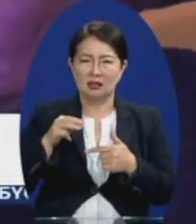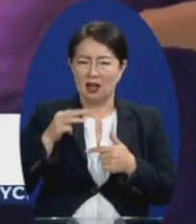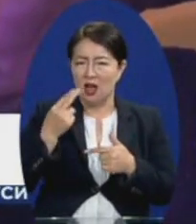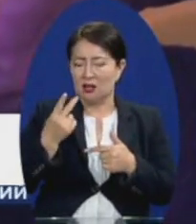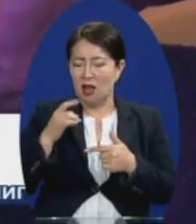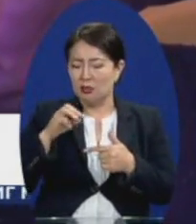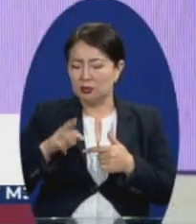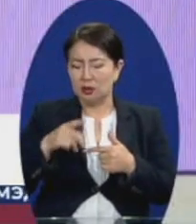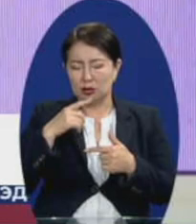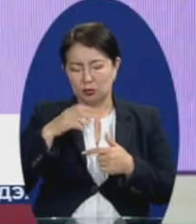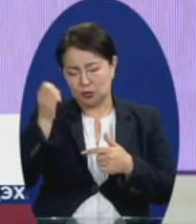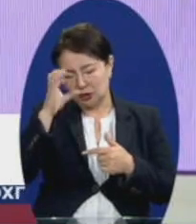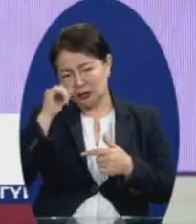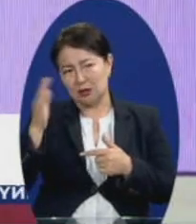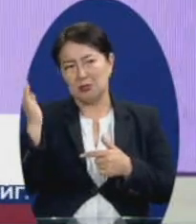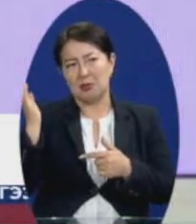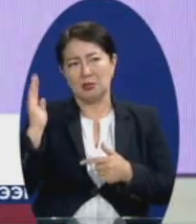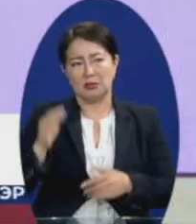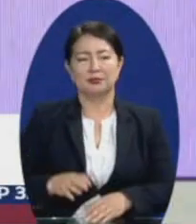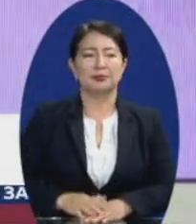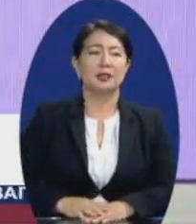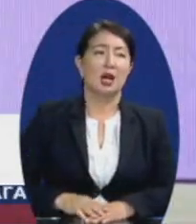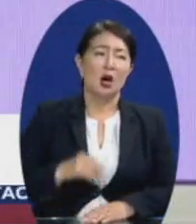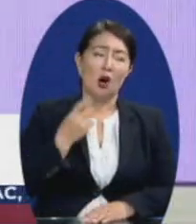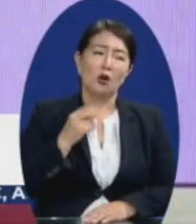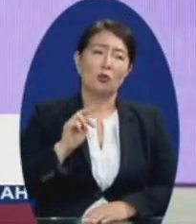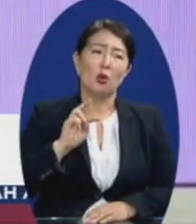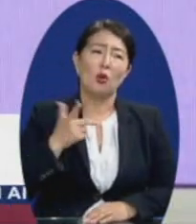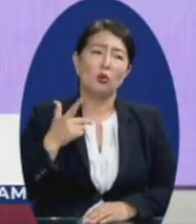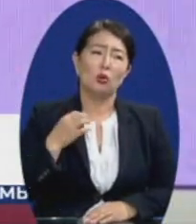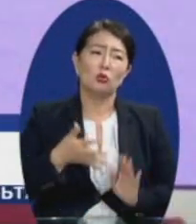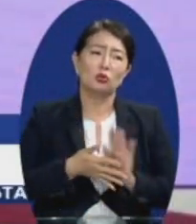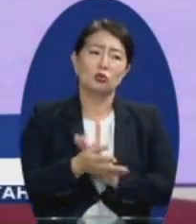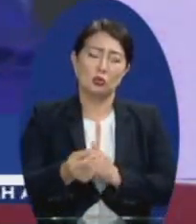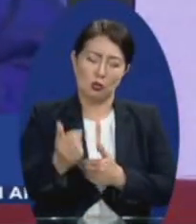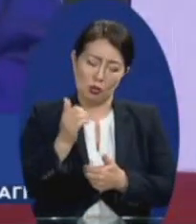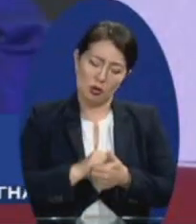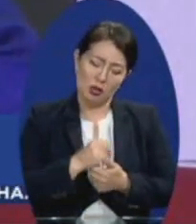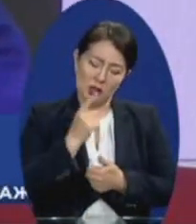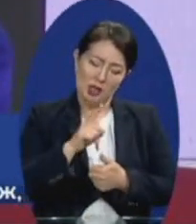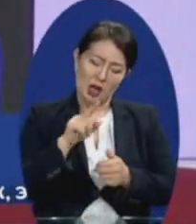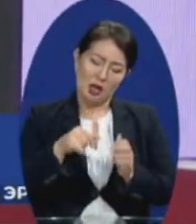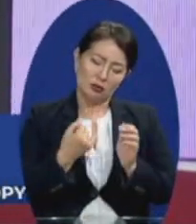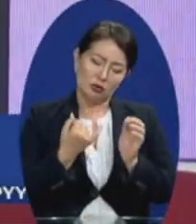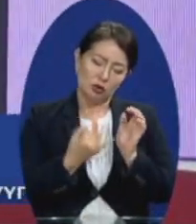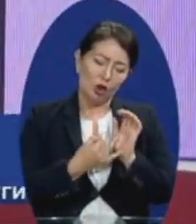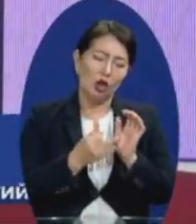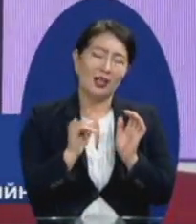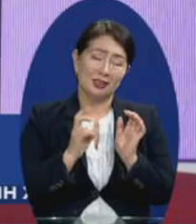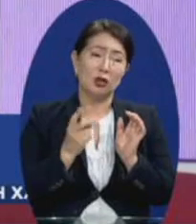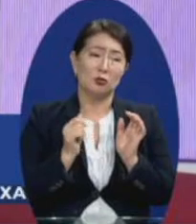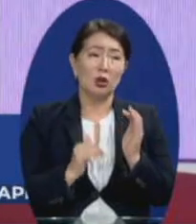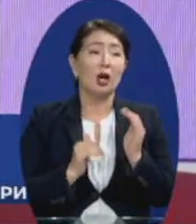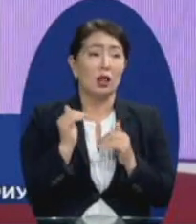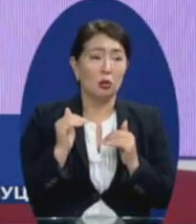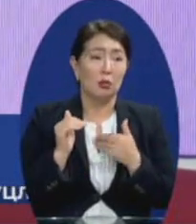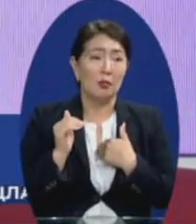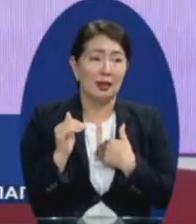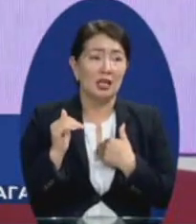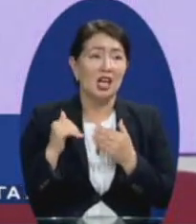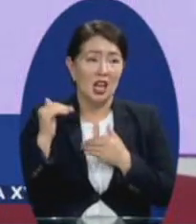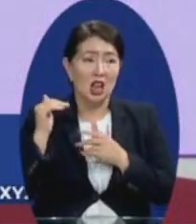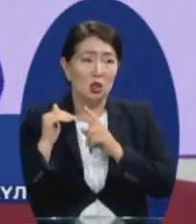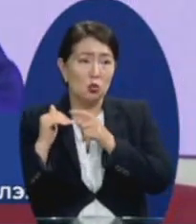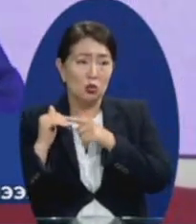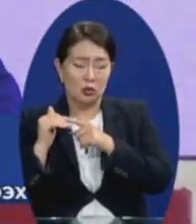байр сууриа илэрхийллээ. 2023 оны төсвийн орлого 1.7 их нэгдэл давсан. 1.7 их нэгдэл. Ийм